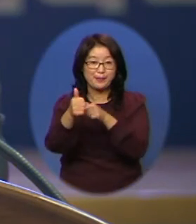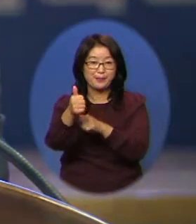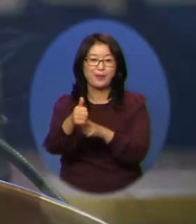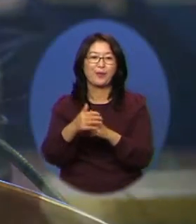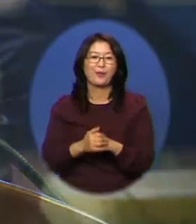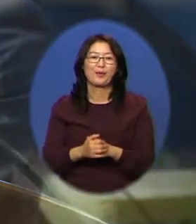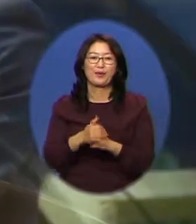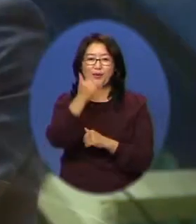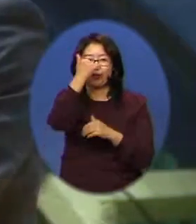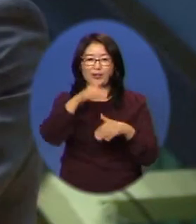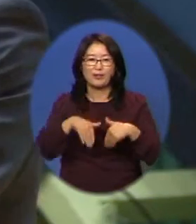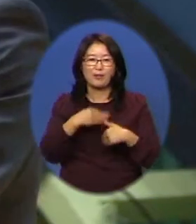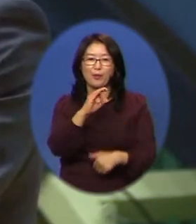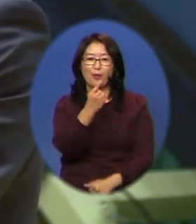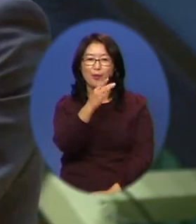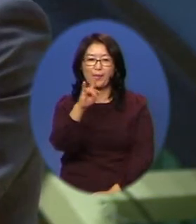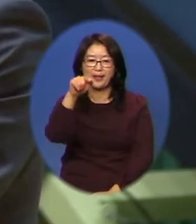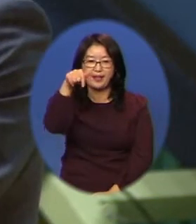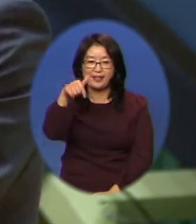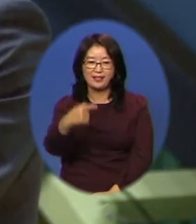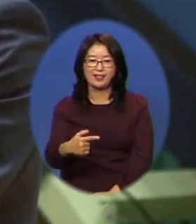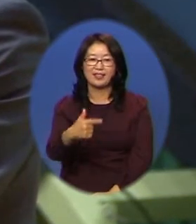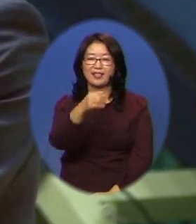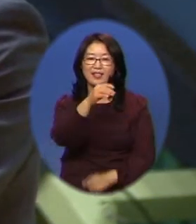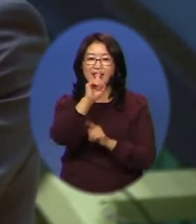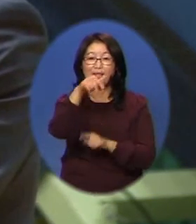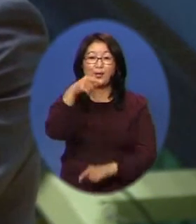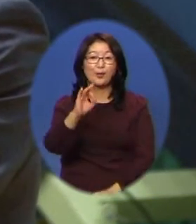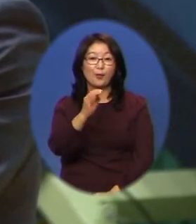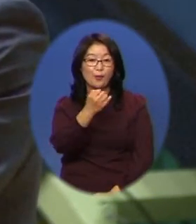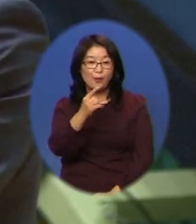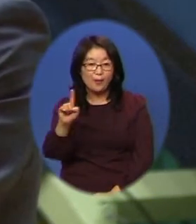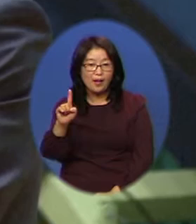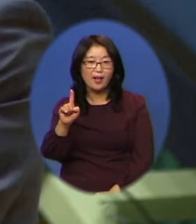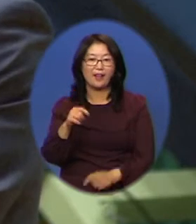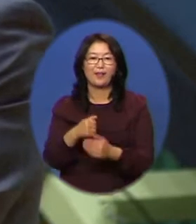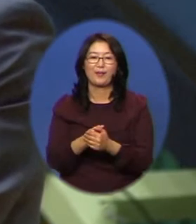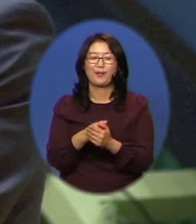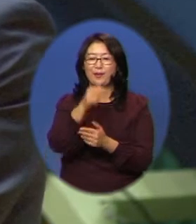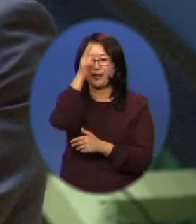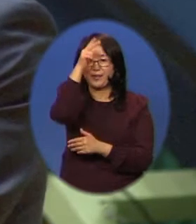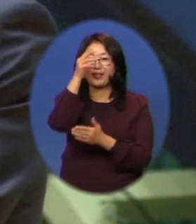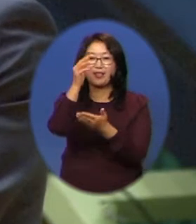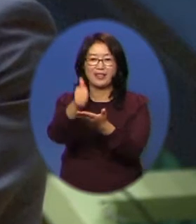이종화 상임위원장님, 또 우리 구재성 경찰서장님,